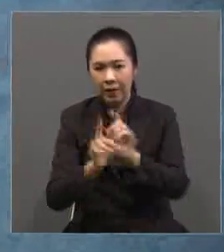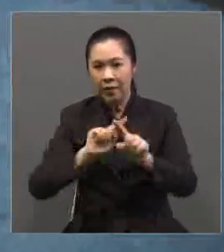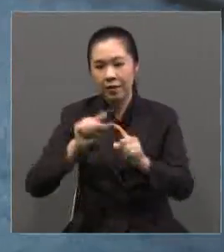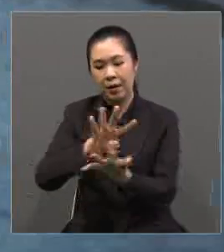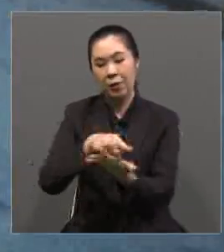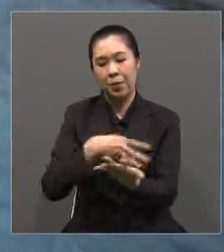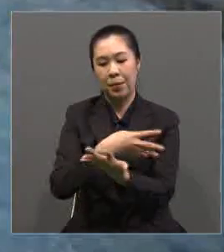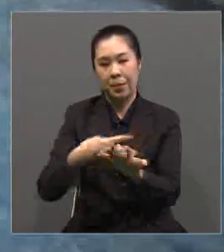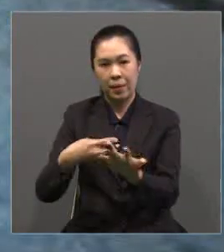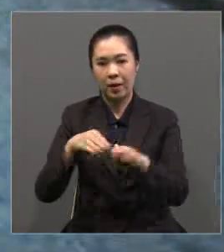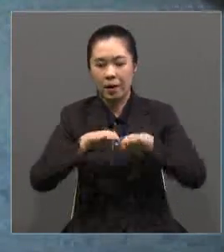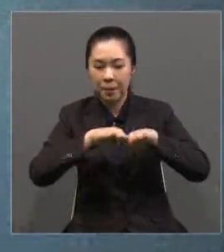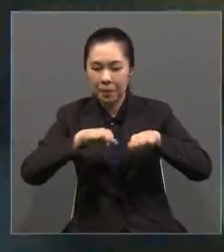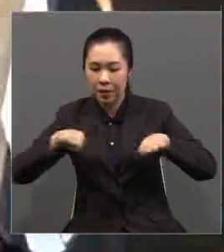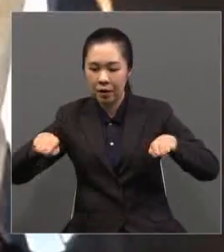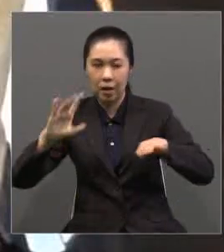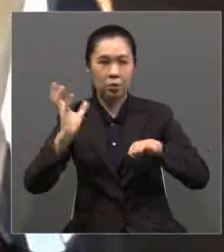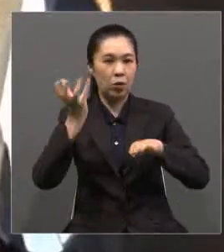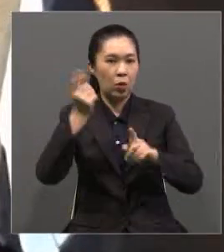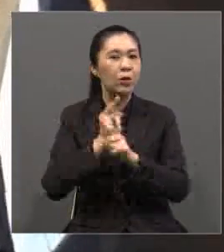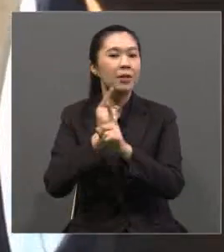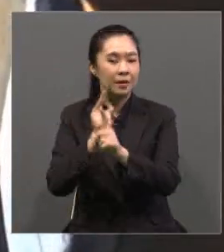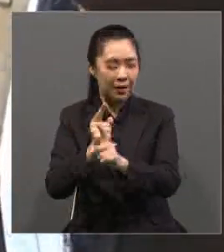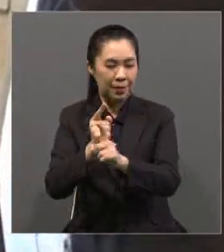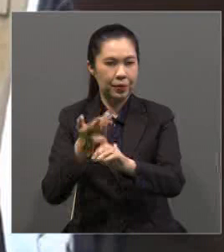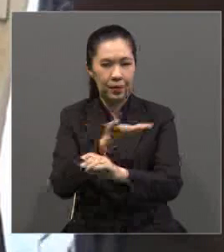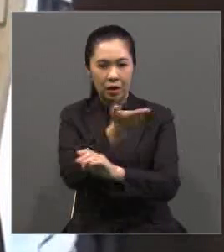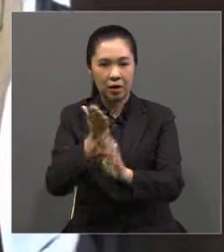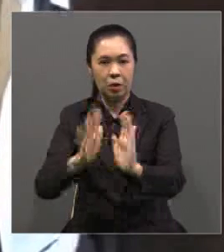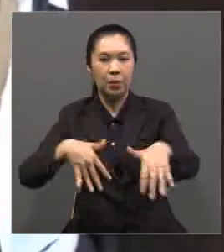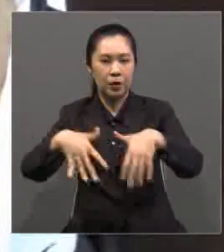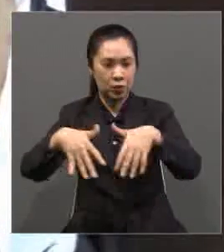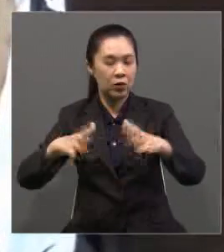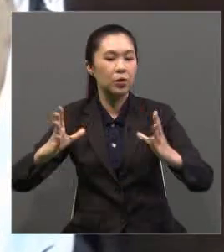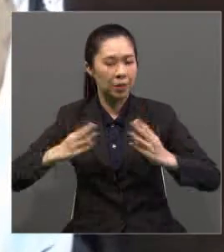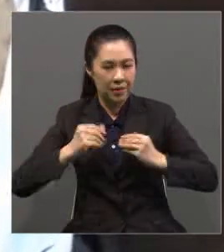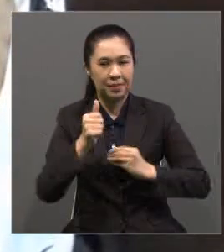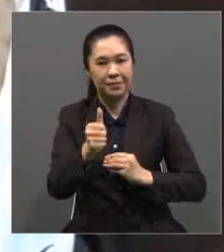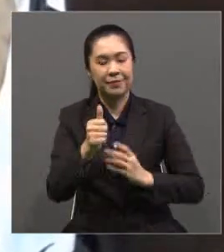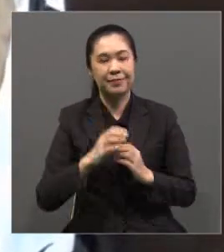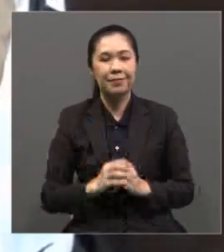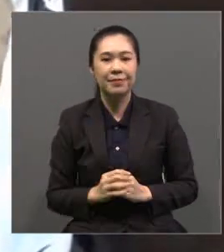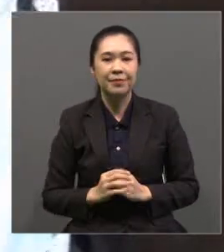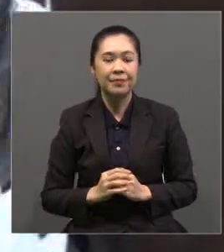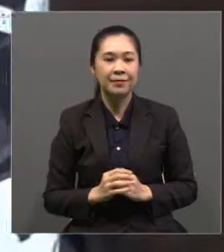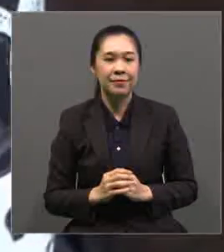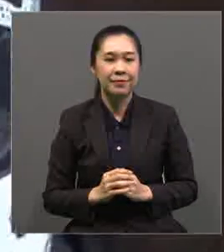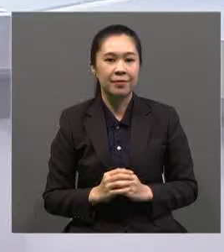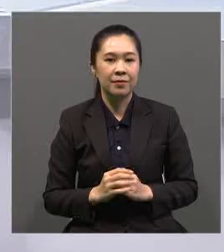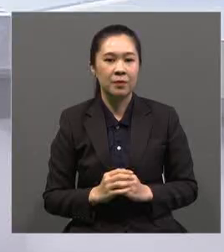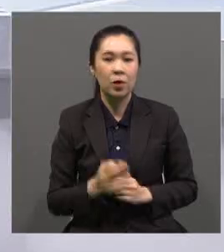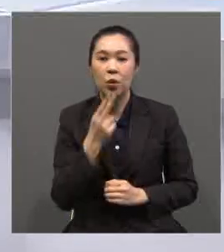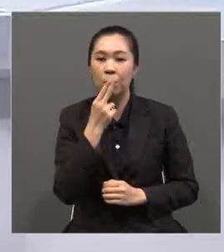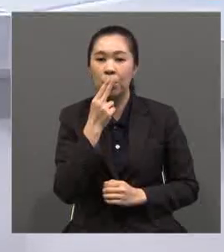การปฏิบัติให้เป็นไปตามมาตรฐานสากลแล้วก็เป็นที่ยอมรับของประชาชนด้วยค่ะ ซึ่งในกรณีที่เรื่อง